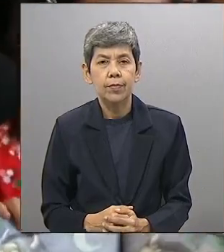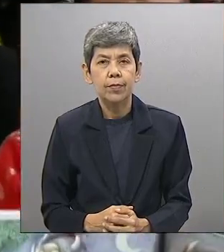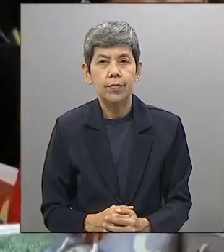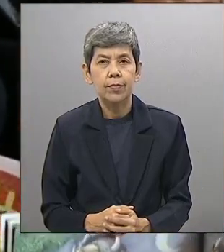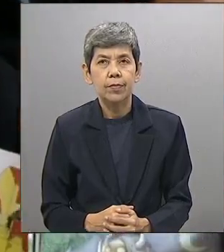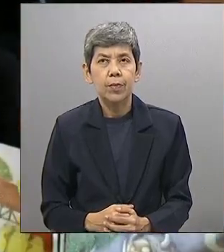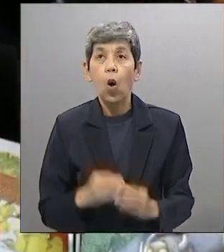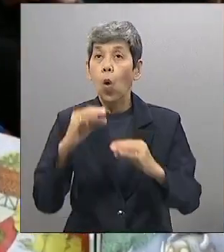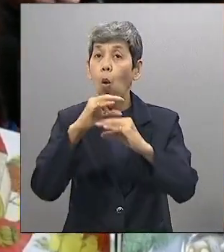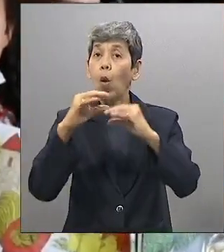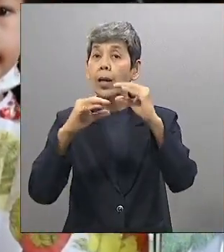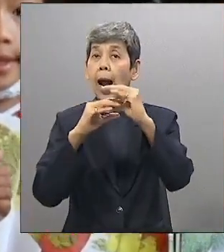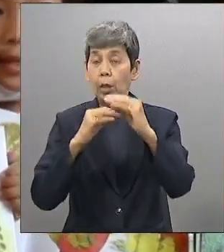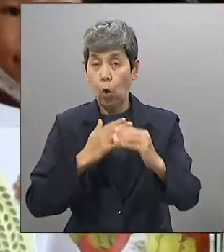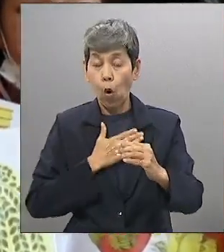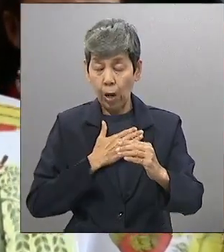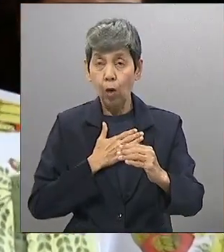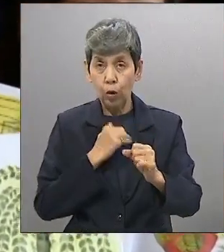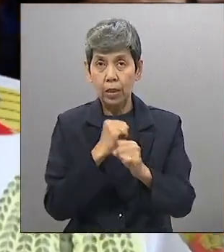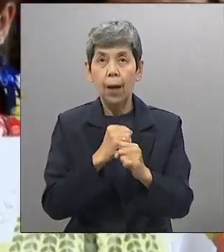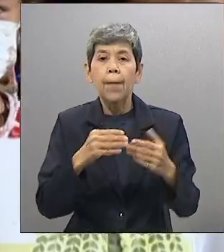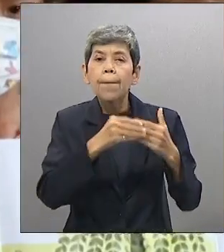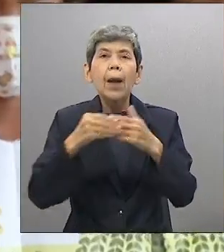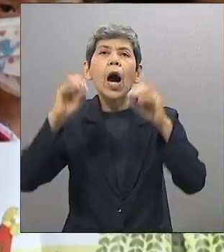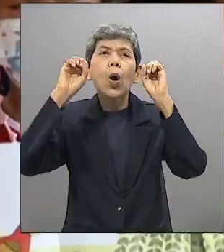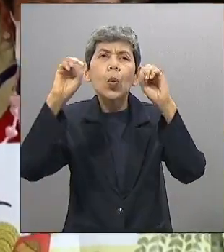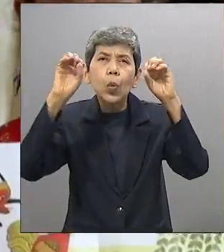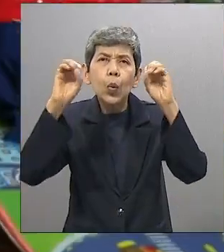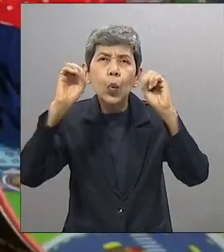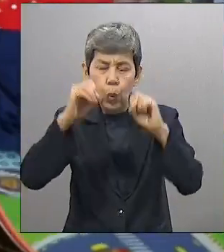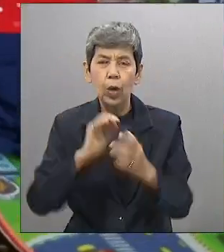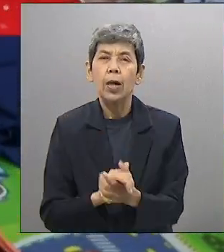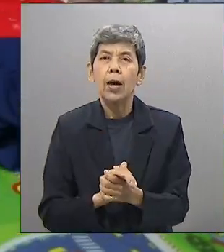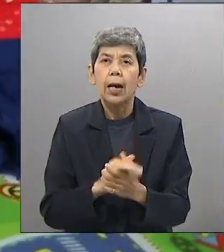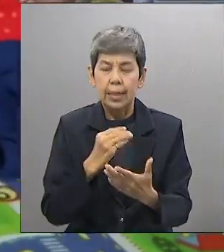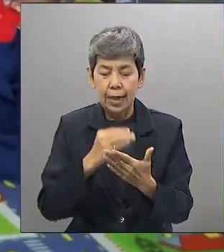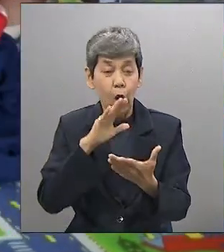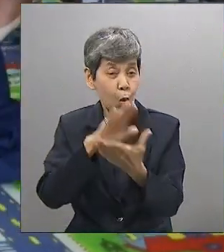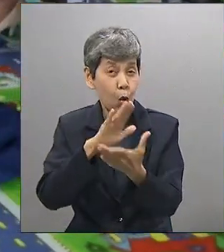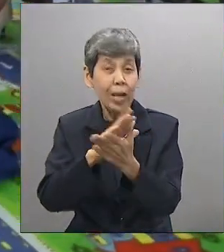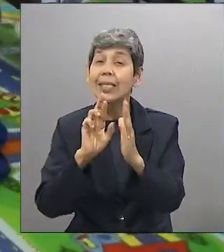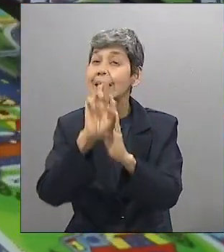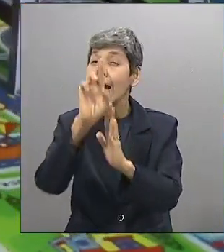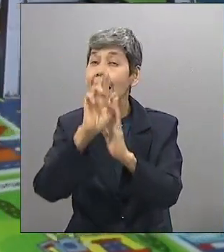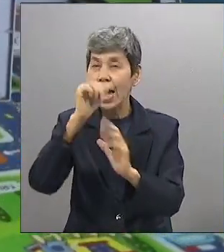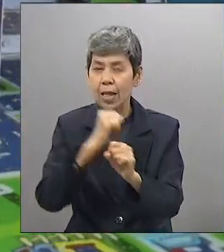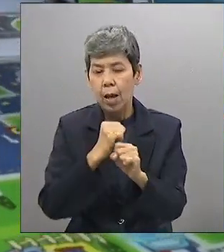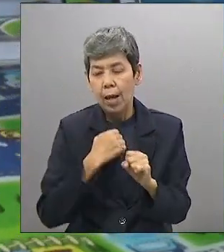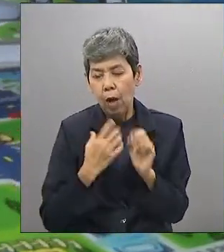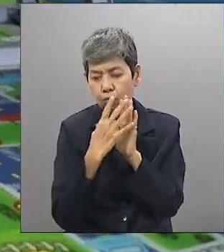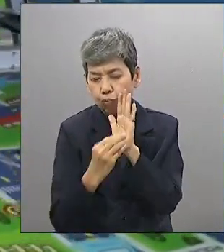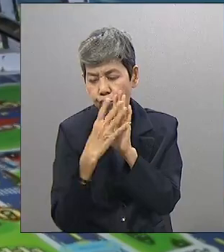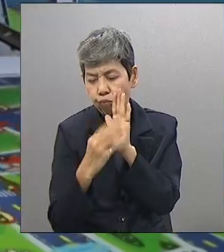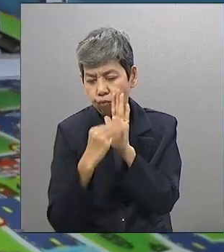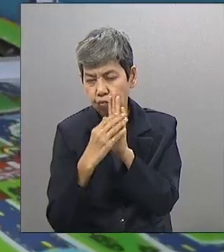วนนี้โครงการของเรานะคะ ได้พคุครูค่คุครูที่ประจอยู่ที่โรงเรีนบ้านอารโไทยค่ะที่ผ่านการฝึกอบรมจาก